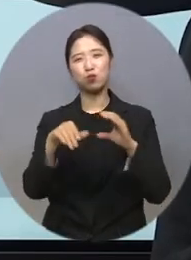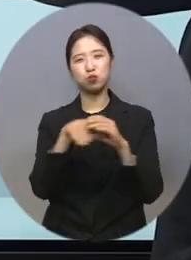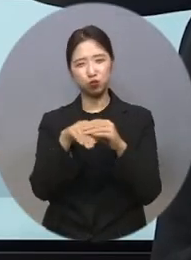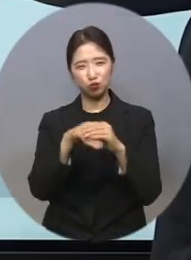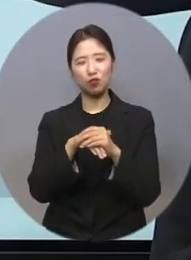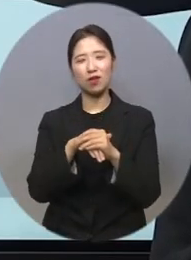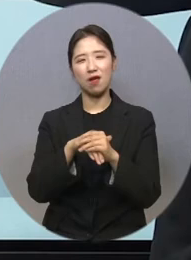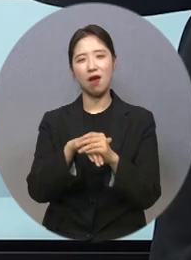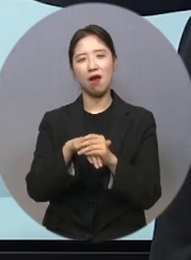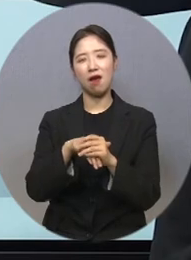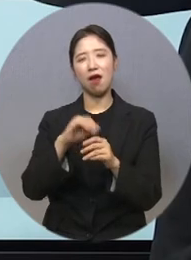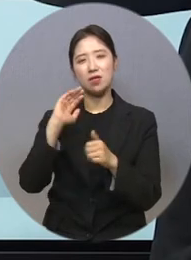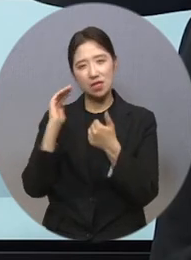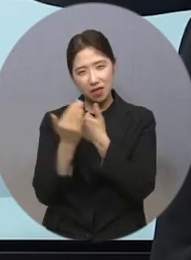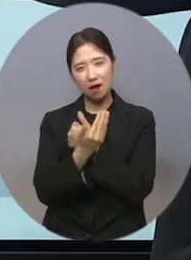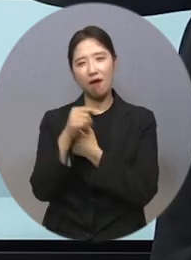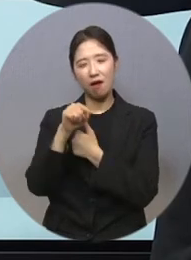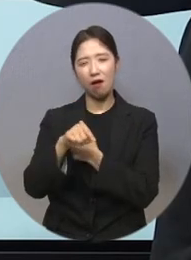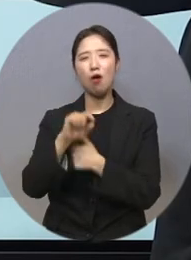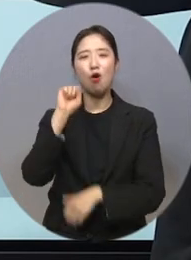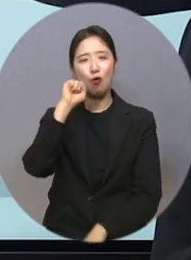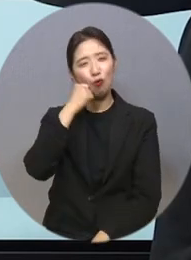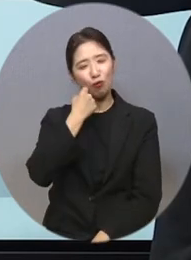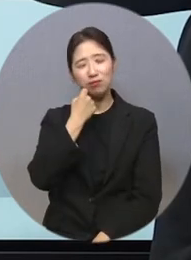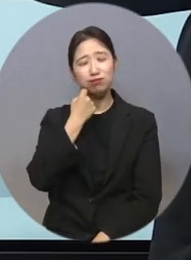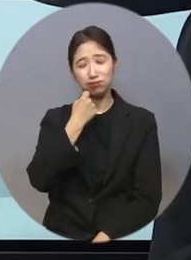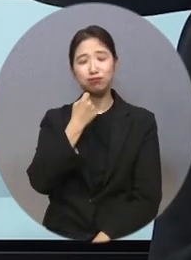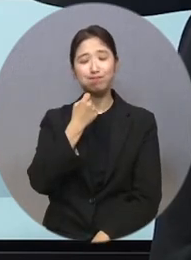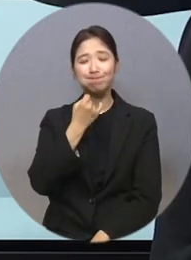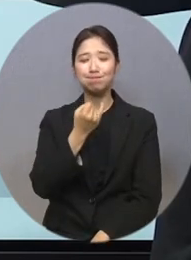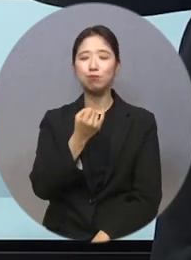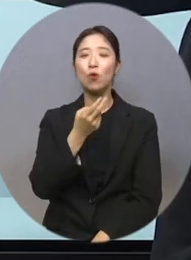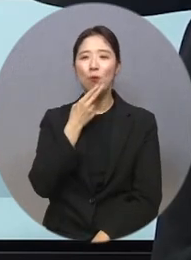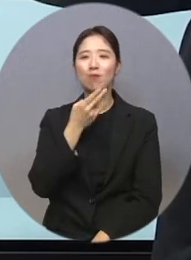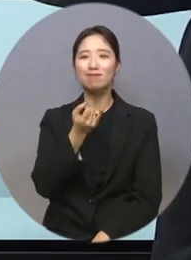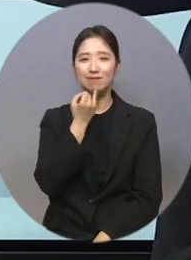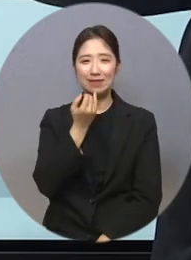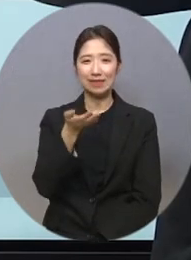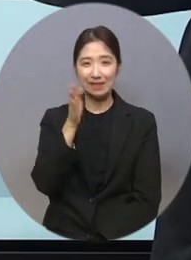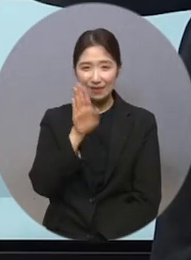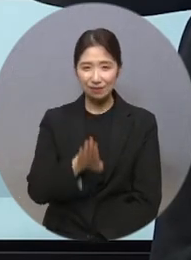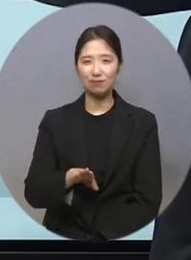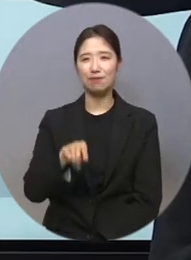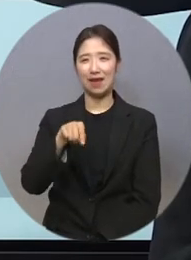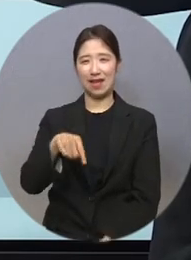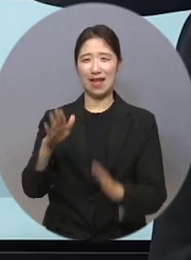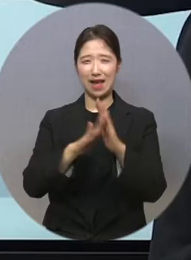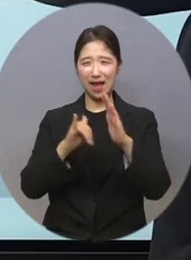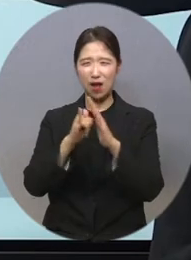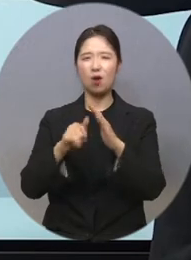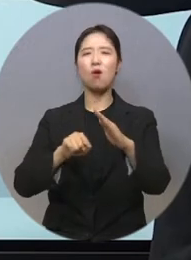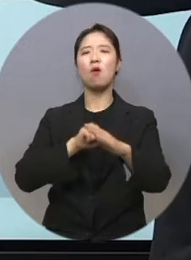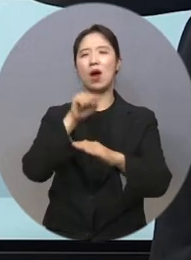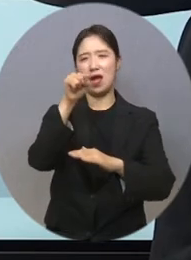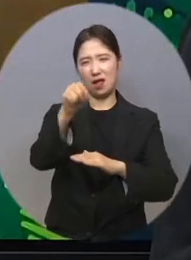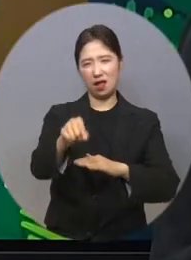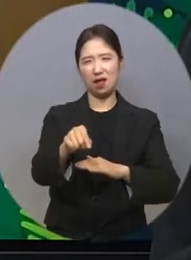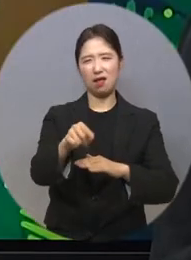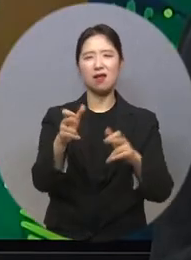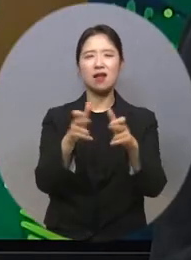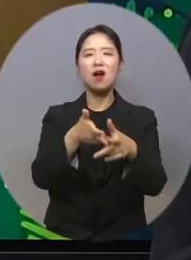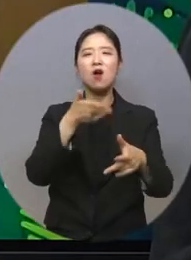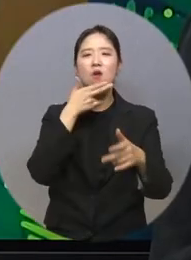데는 큰 어려움은 좀 덜했다는 느낌은 드는데 사실 그 울타리 바뀌죠. 우리